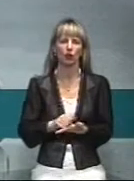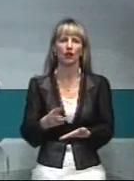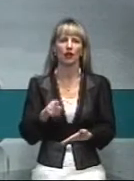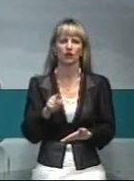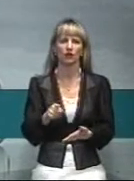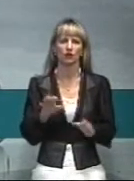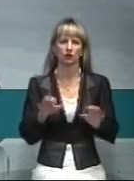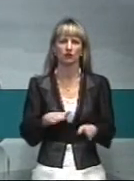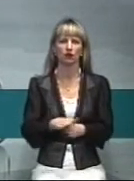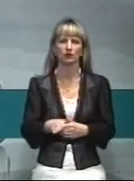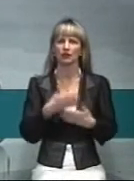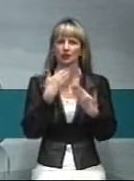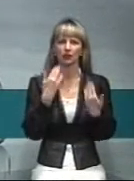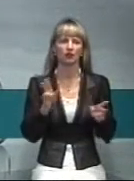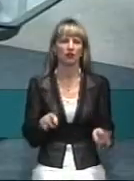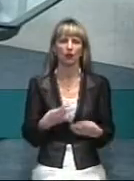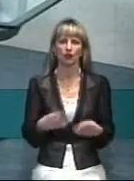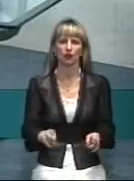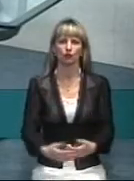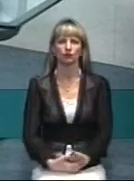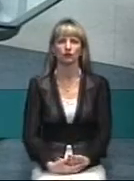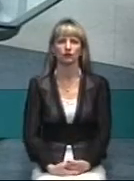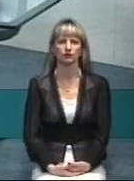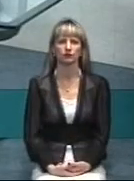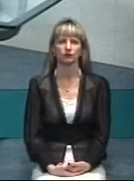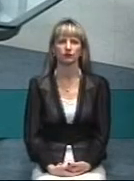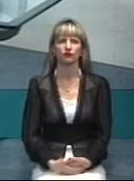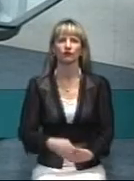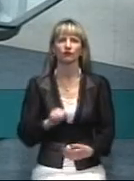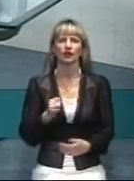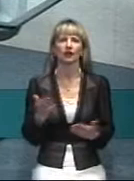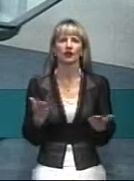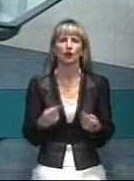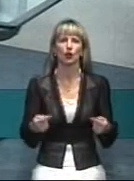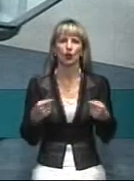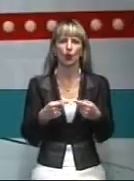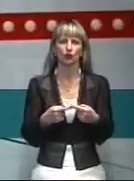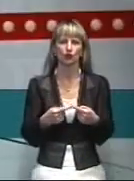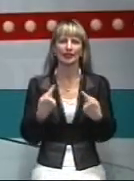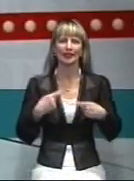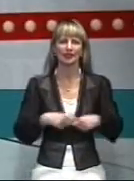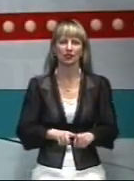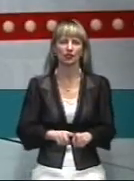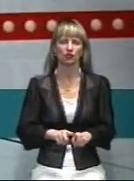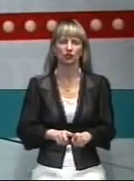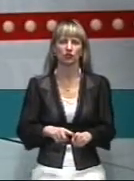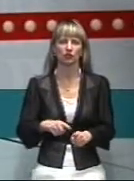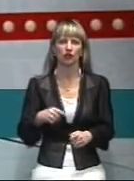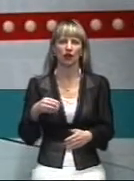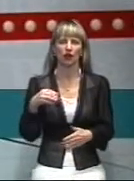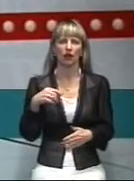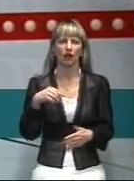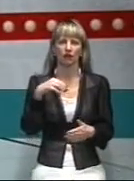законності використання не потрібно. А які точні технічні характеристики цих нових